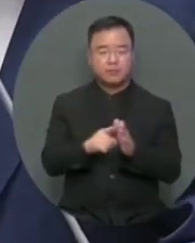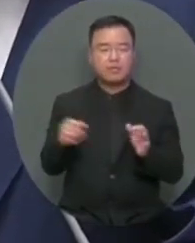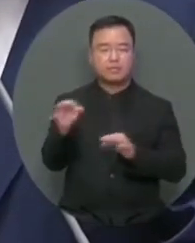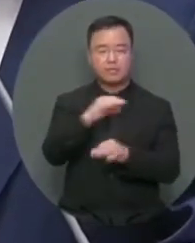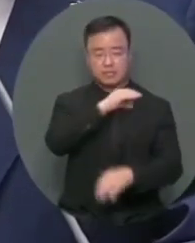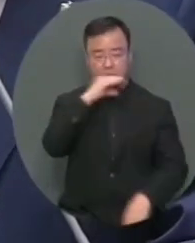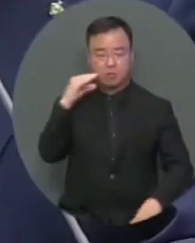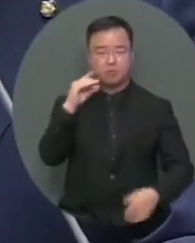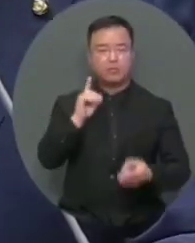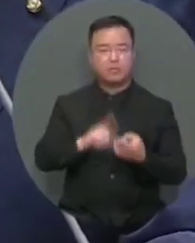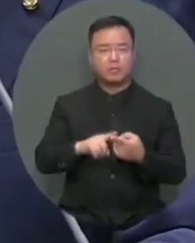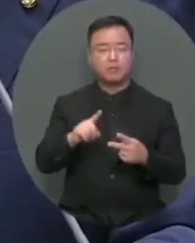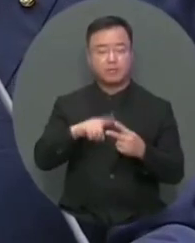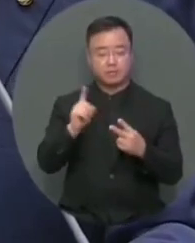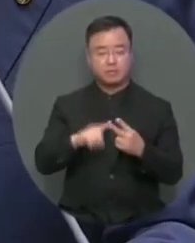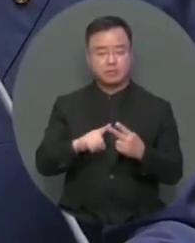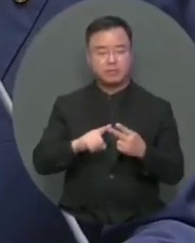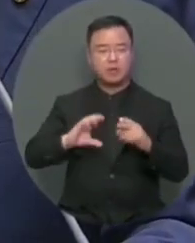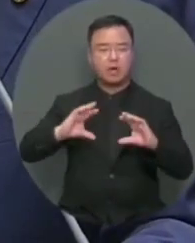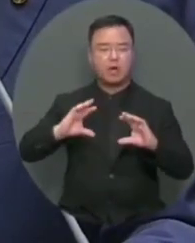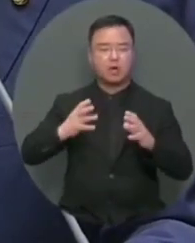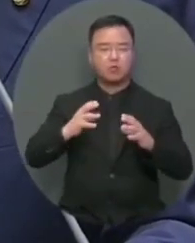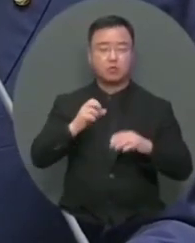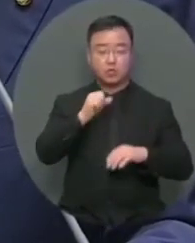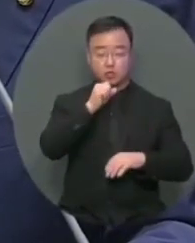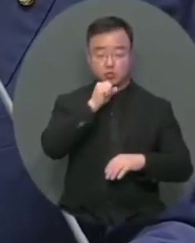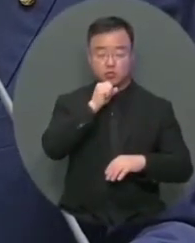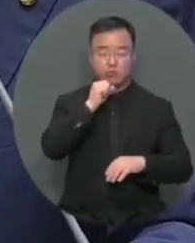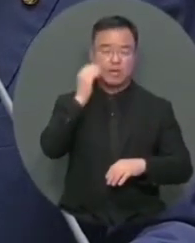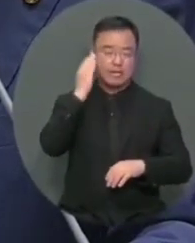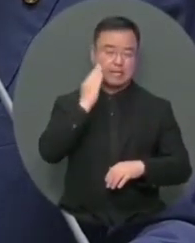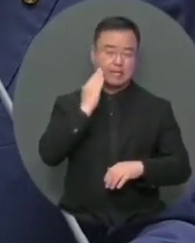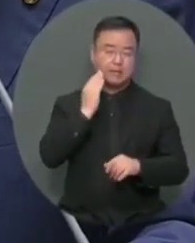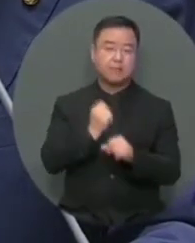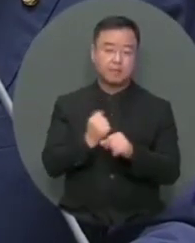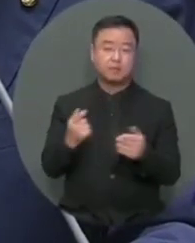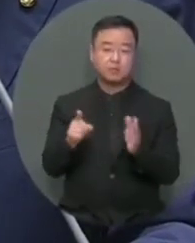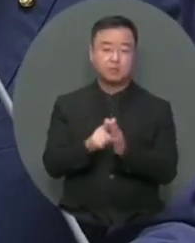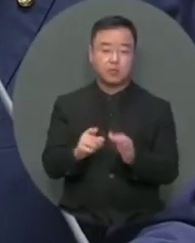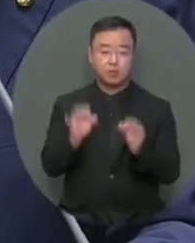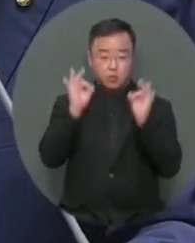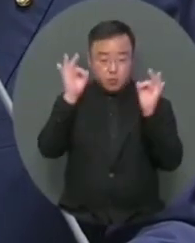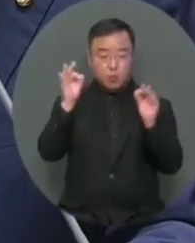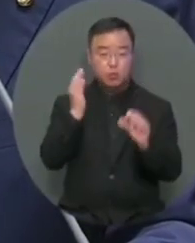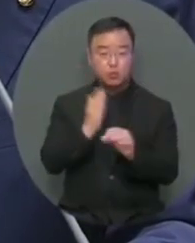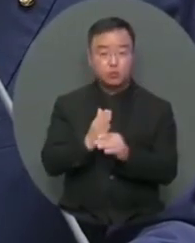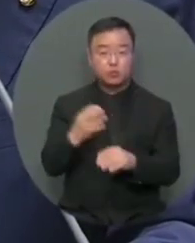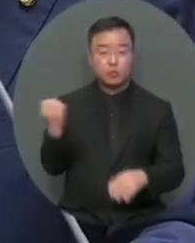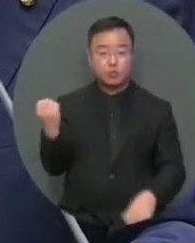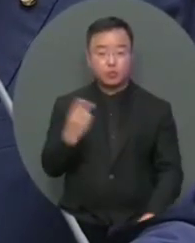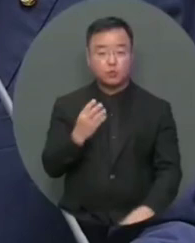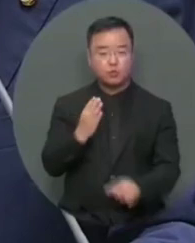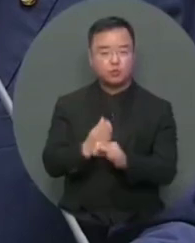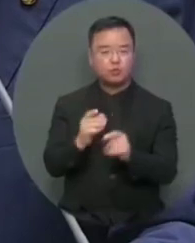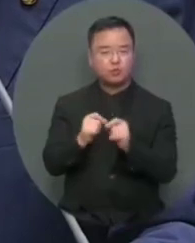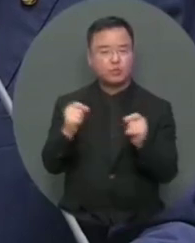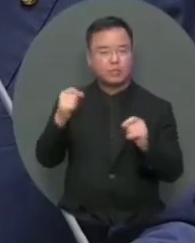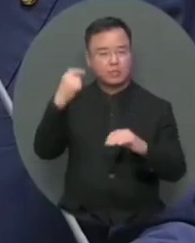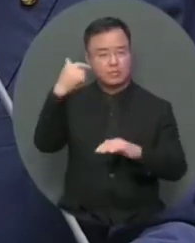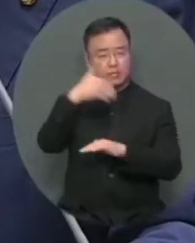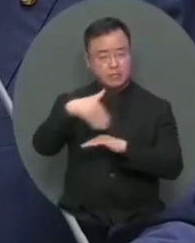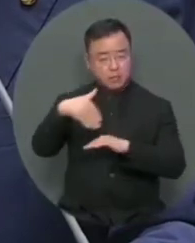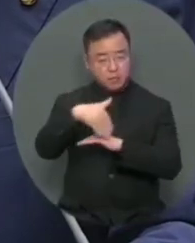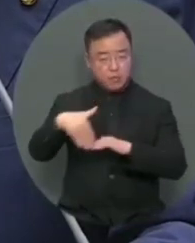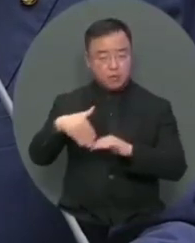건전성이라든지 최소한의 국제 수지에 흑자를 내도록 노력하고 있습니다. 동시에 중장기적으로 개혁을 통해서